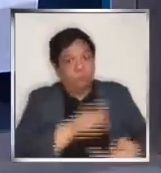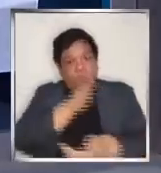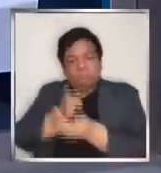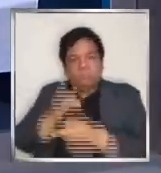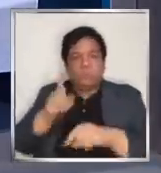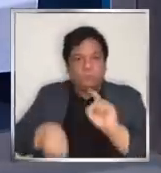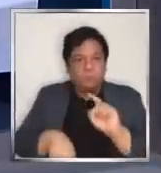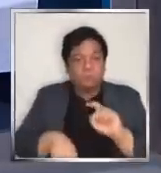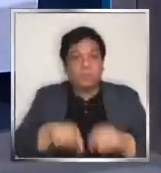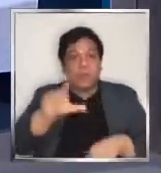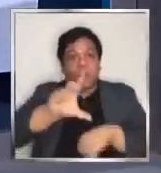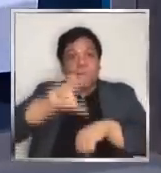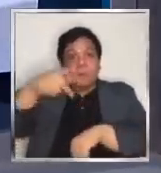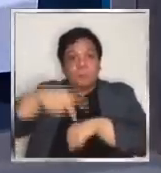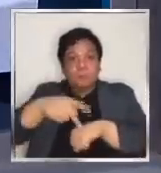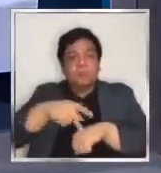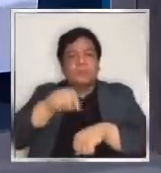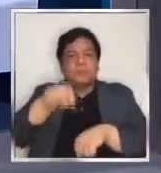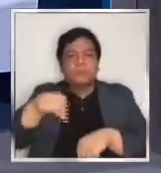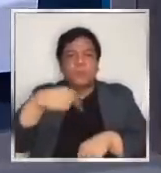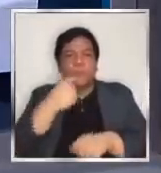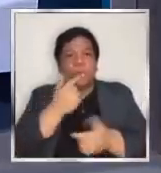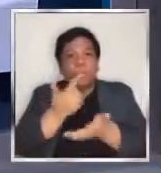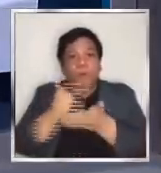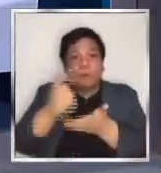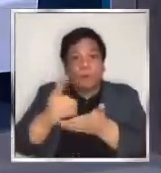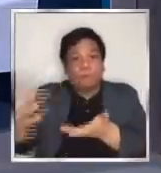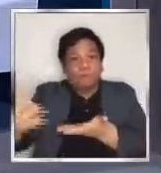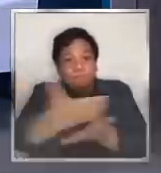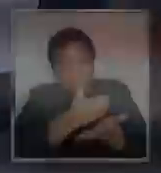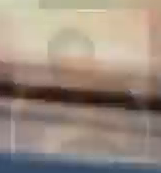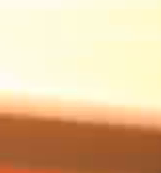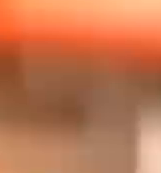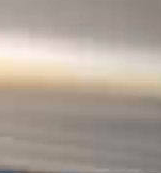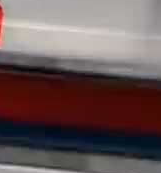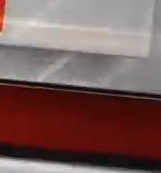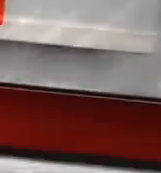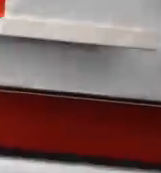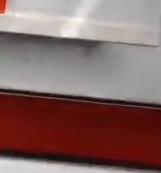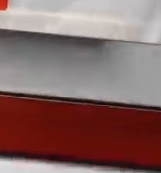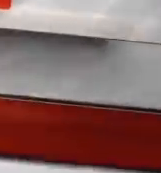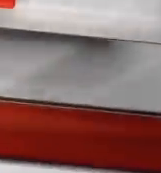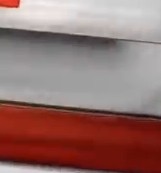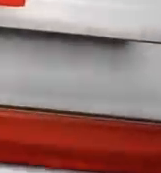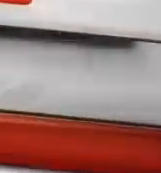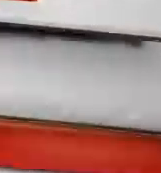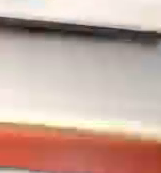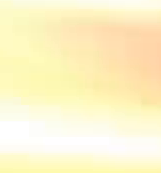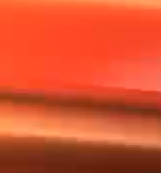sa isinasagawang testing ng lungsod. Nakatutok live si Katrina Son.